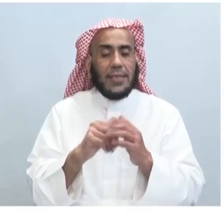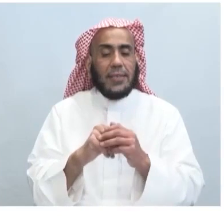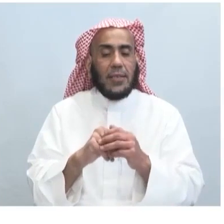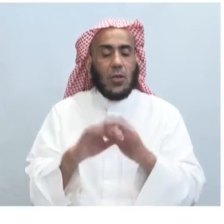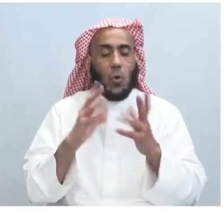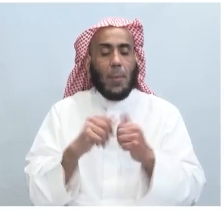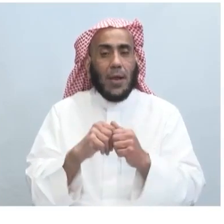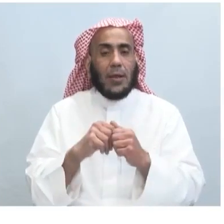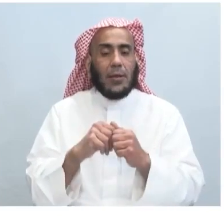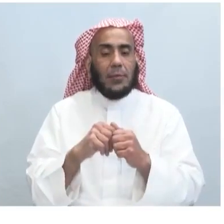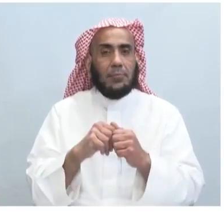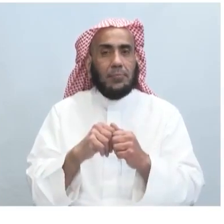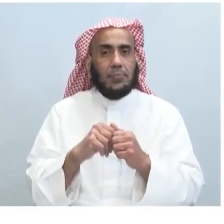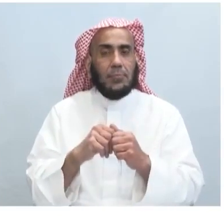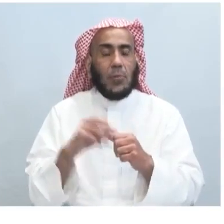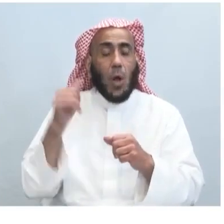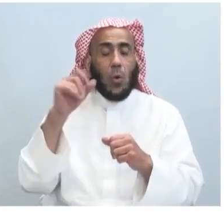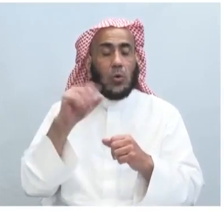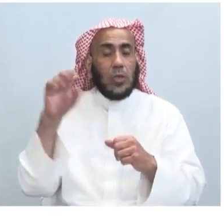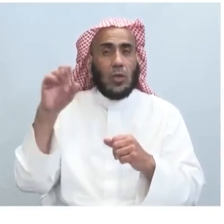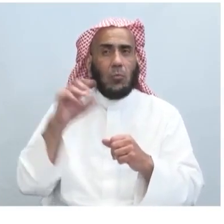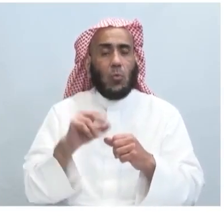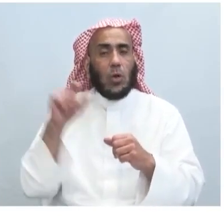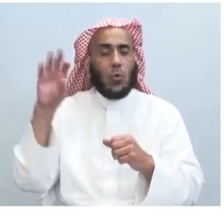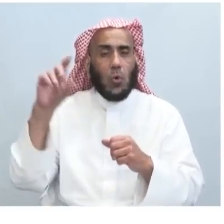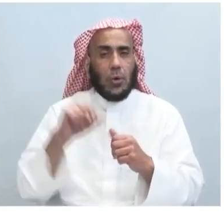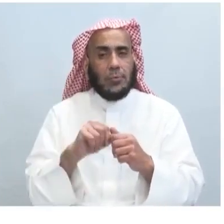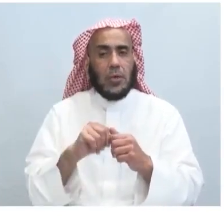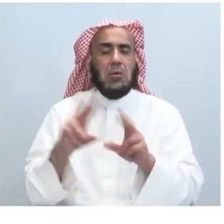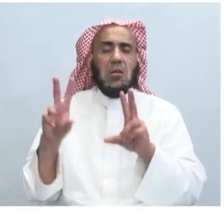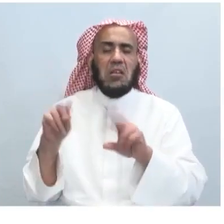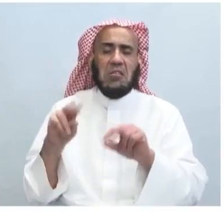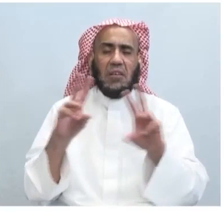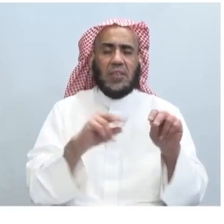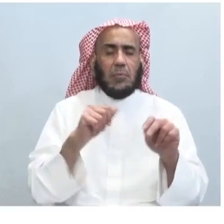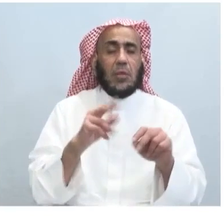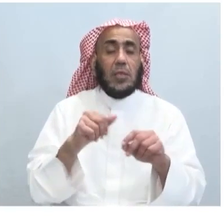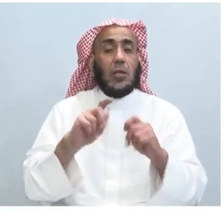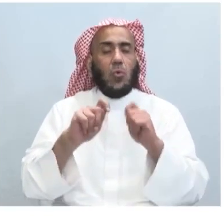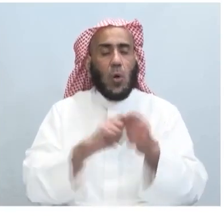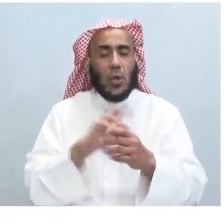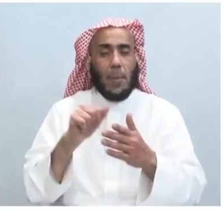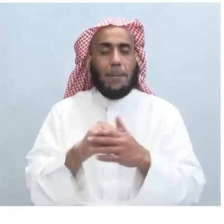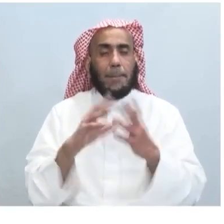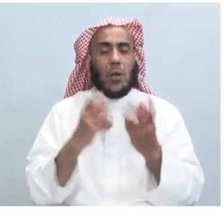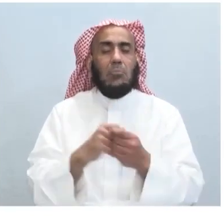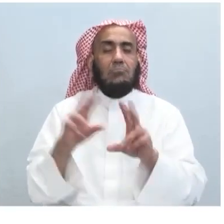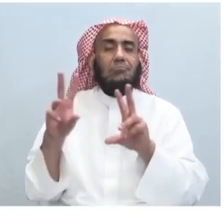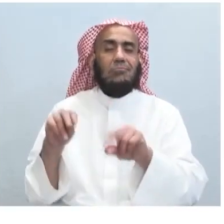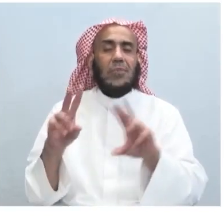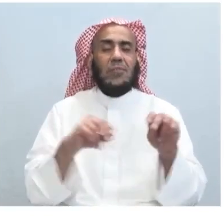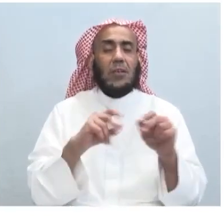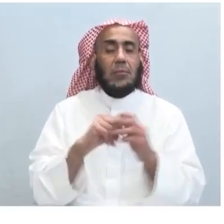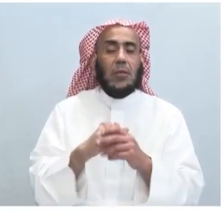كل من ال اول اكسيد الكربون والكلور هي نفس القيمه اذا سنعوض عنهم كلهم بنفس